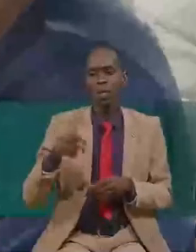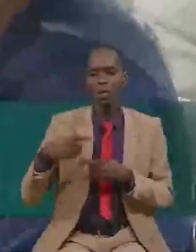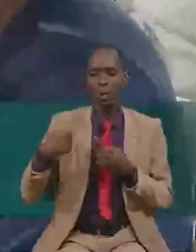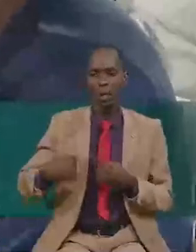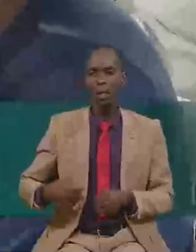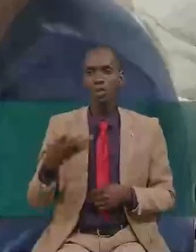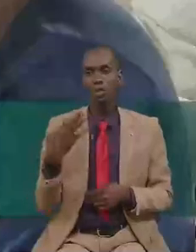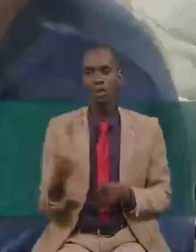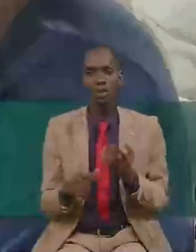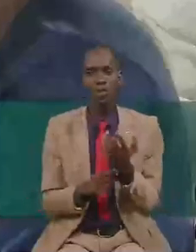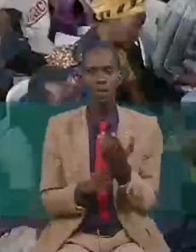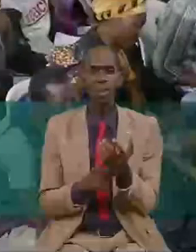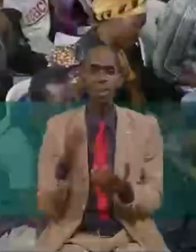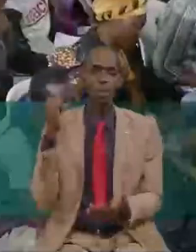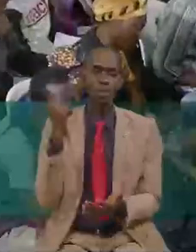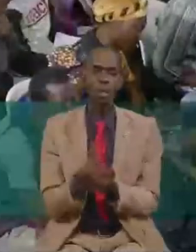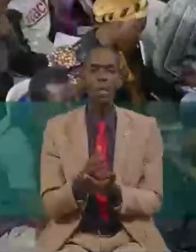Un bon amen.